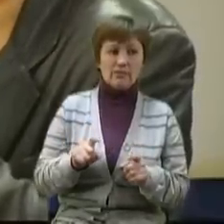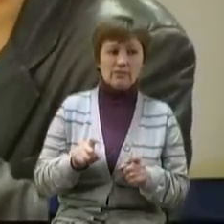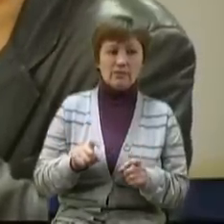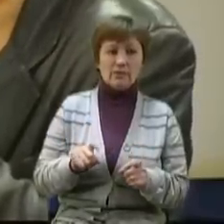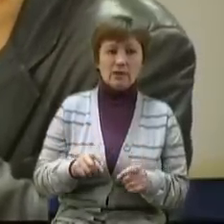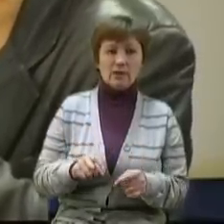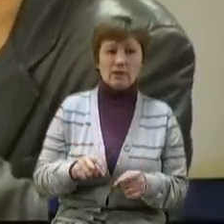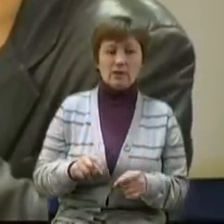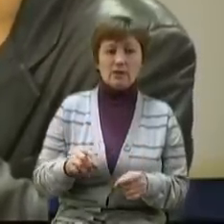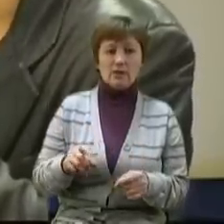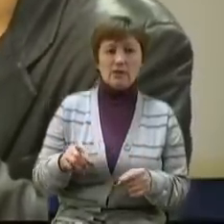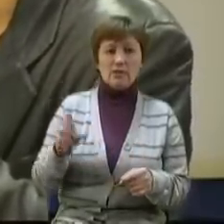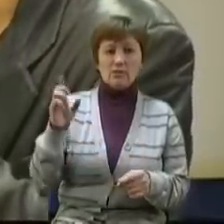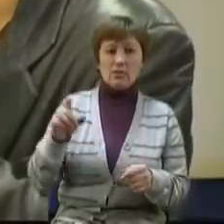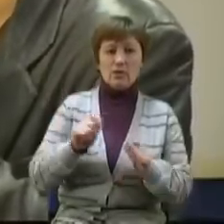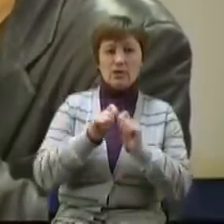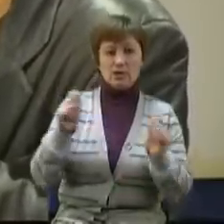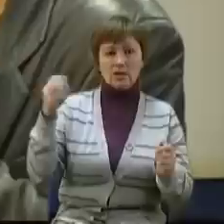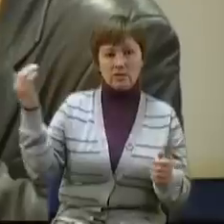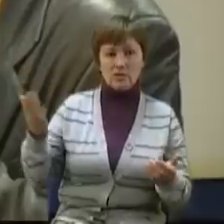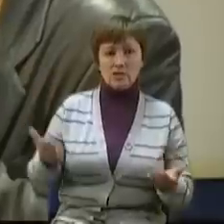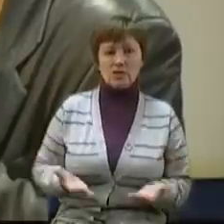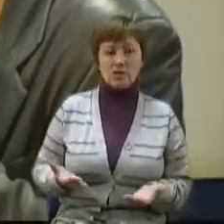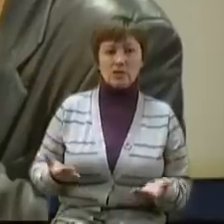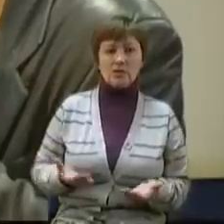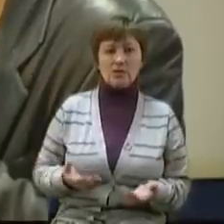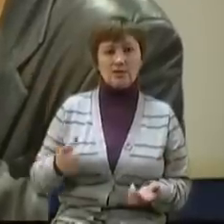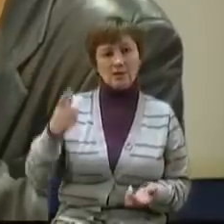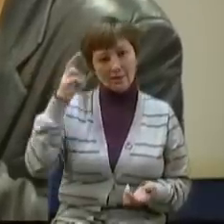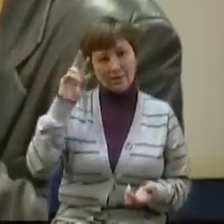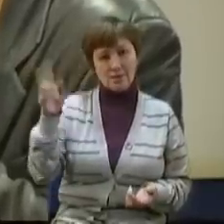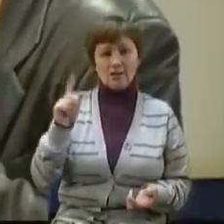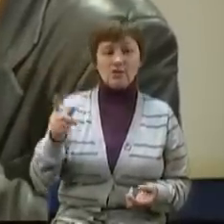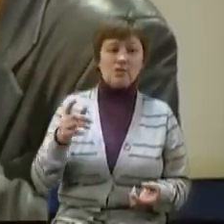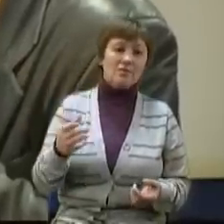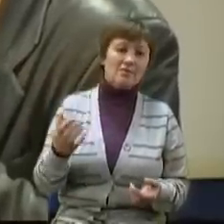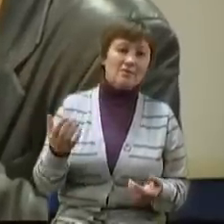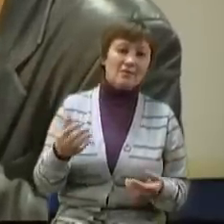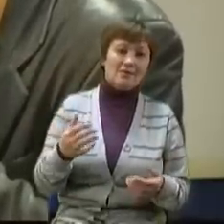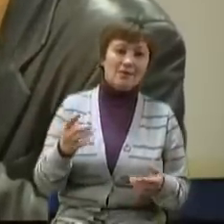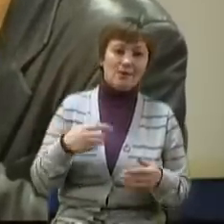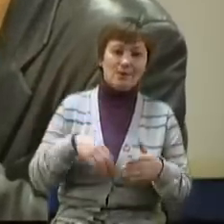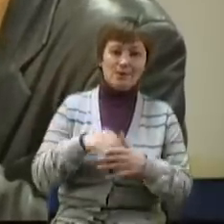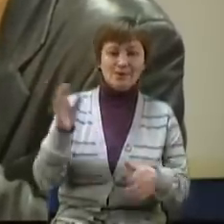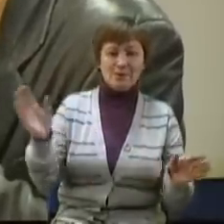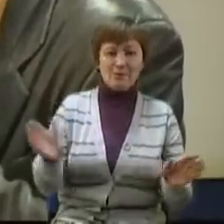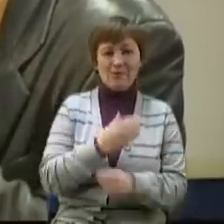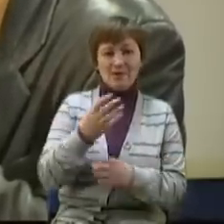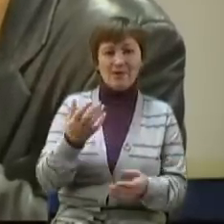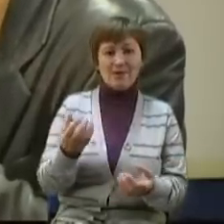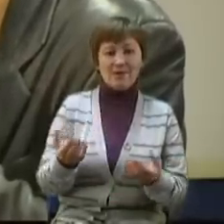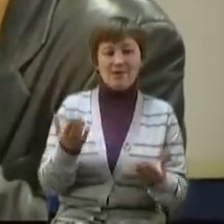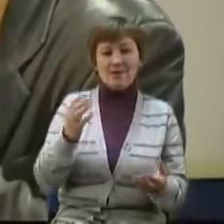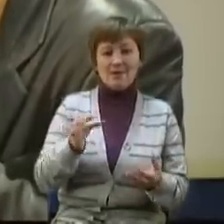жизни. Вот я не знаю, даже мне сейчас петь или что-то еще сказать. Вот